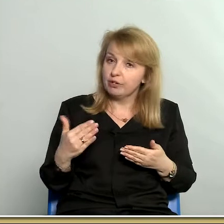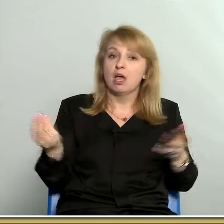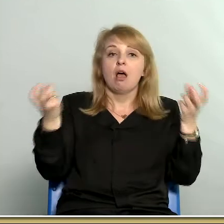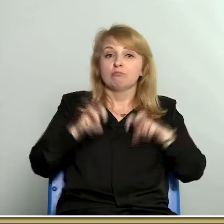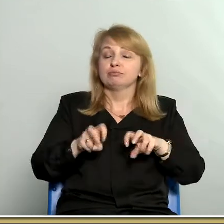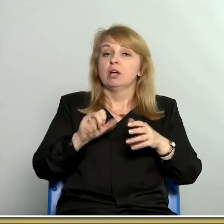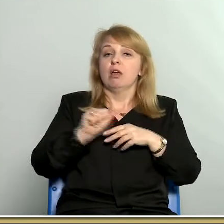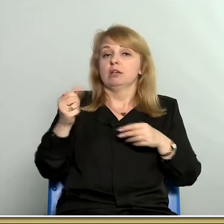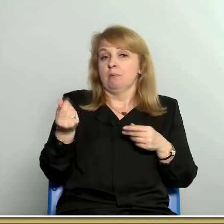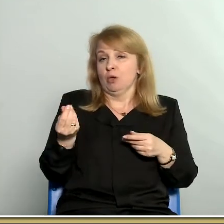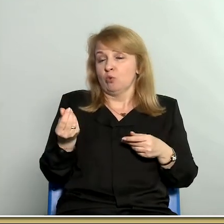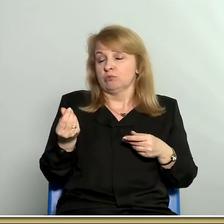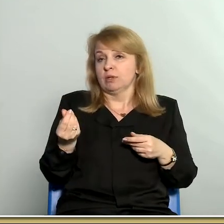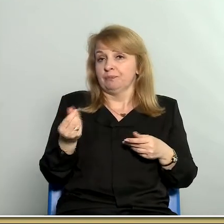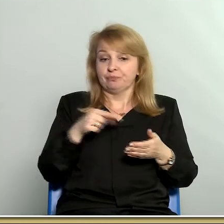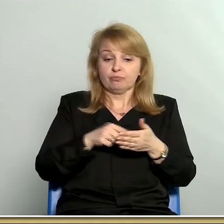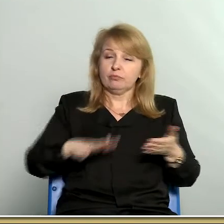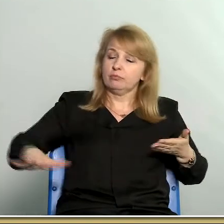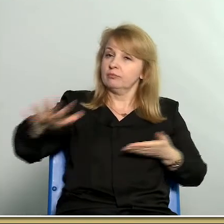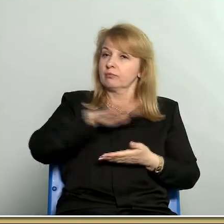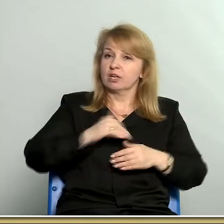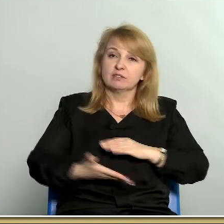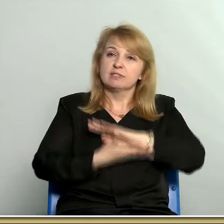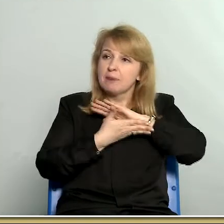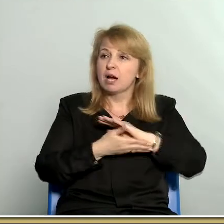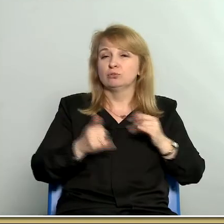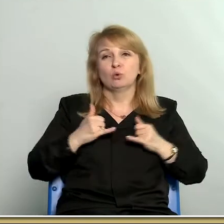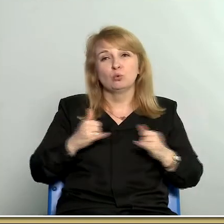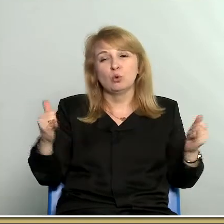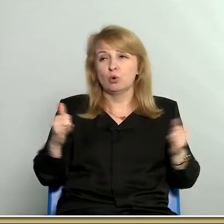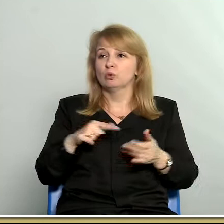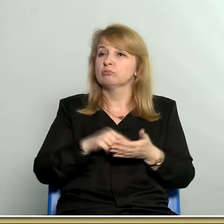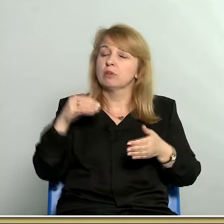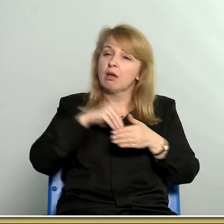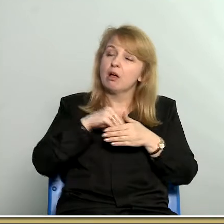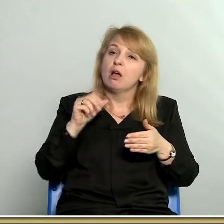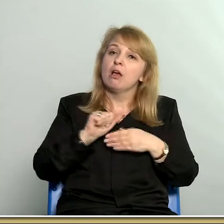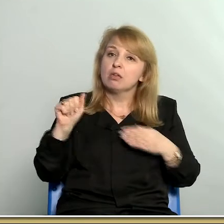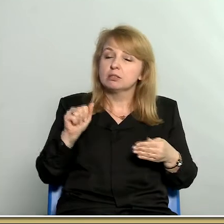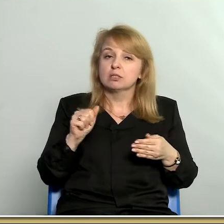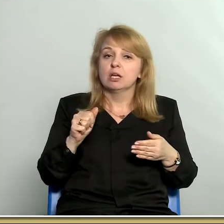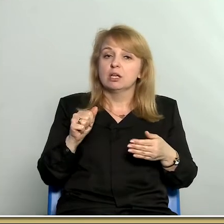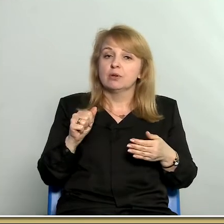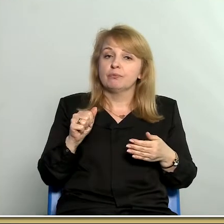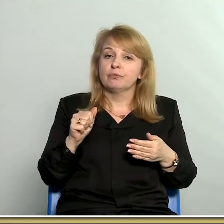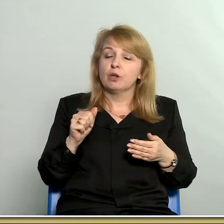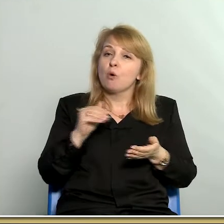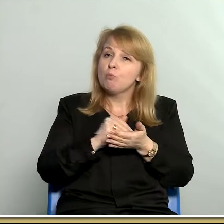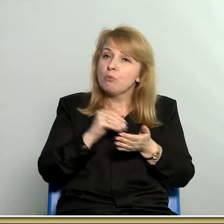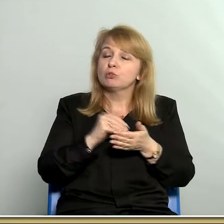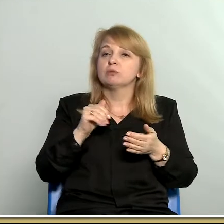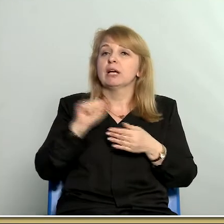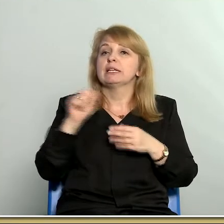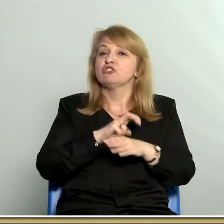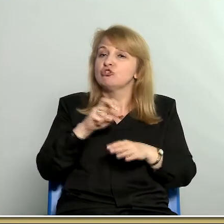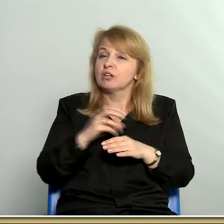bardzo postawiono na ten obszar, na wsparcie miast i obszarów funkcjonalnych, to z jednej strony mamy, wyszło nam, że powinniśmy dawać inżynierię